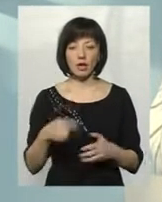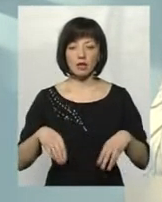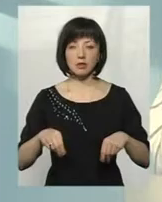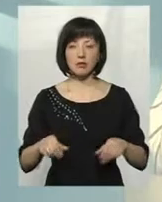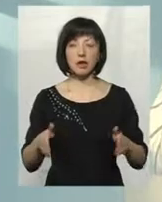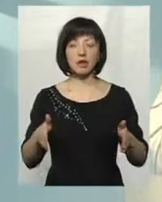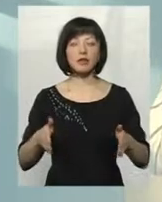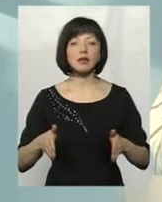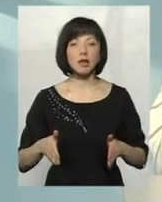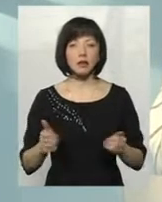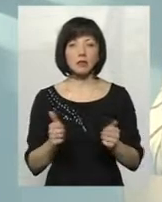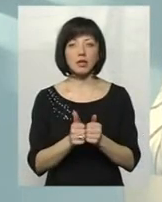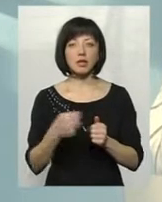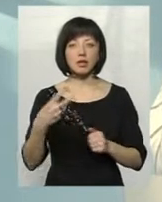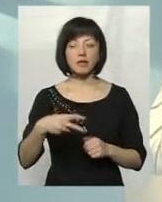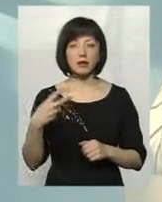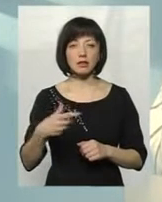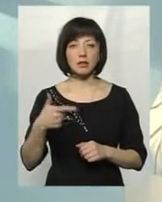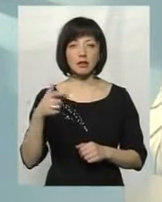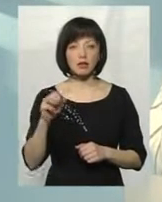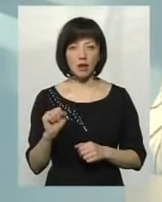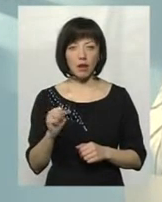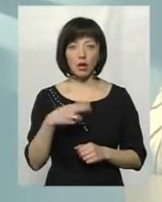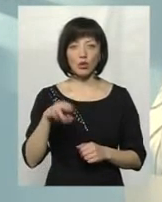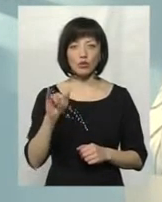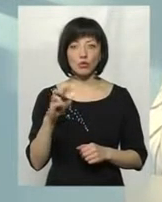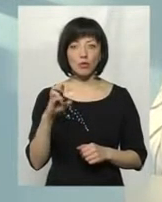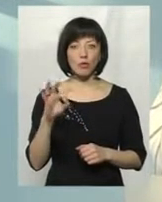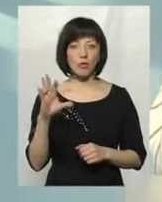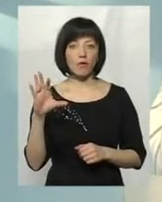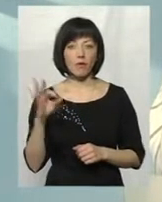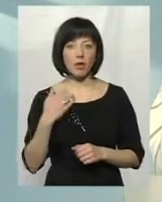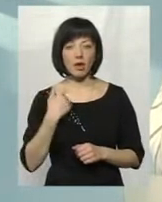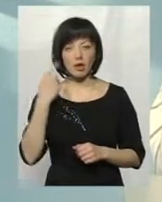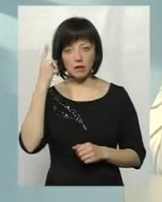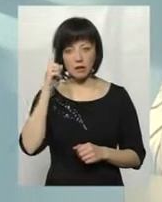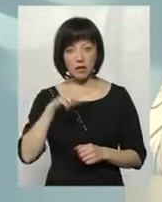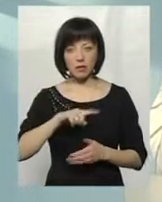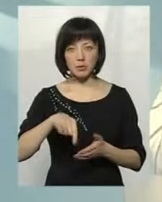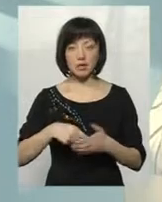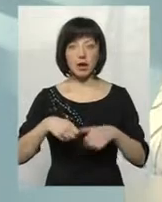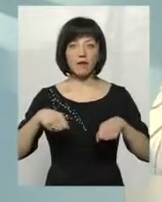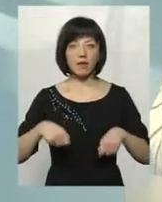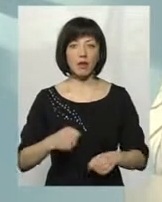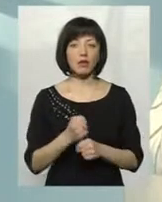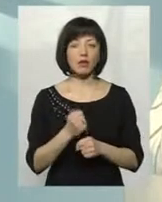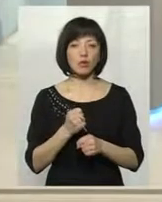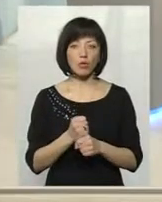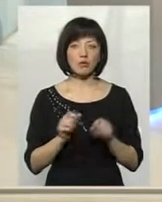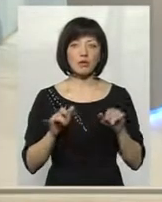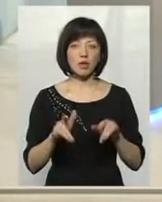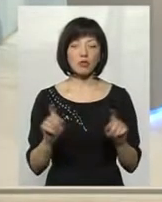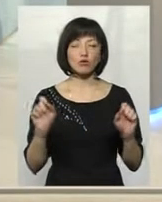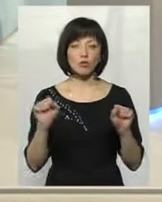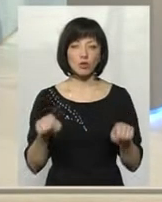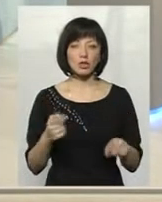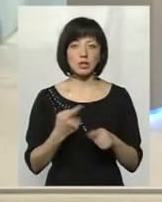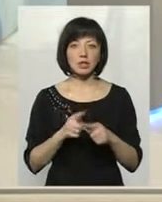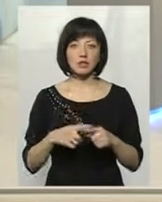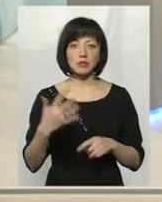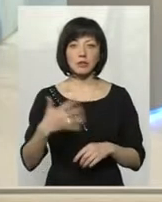ділянка, близько 20 гектарів, знову ж таки, в Дубовому. Я знаю, що міська влада вживає заходи, щоб можна було тих